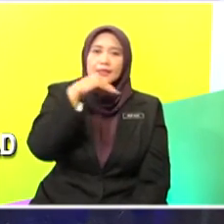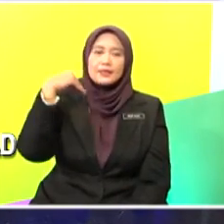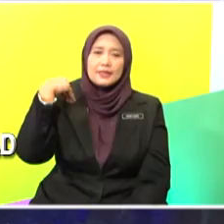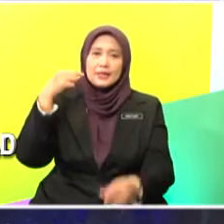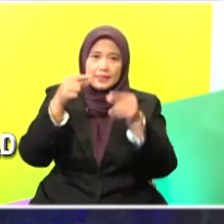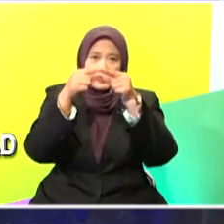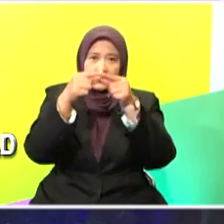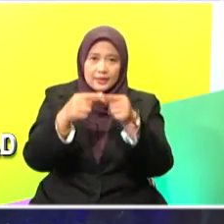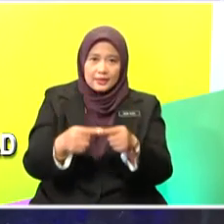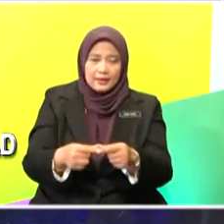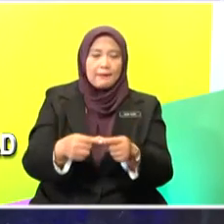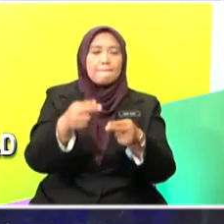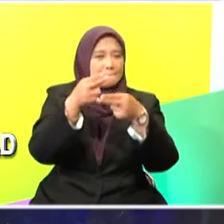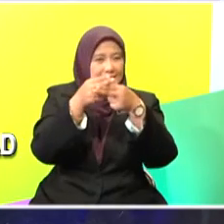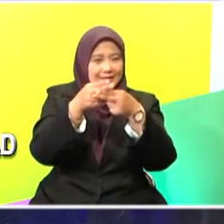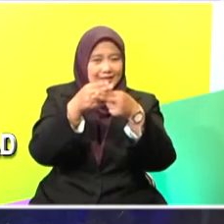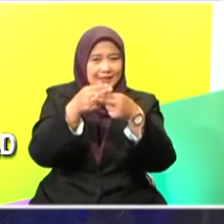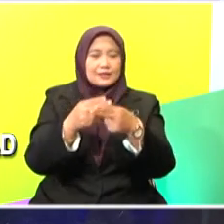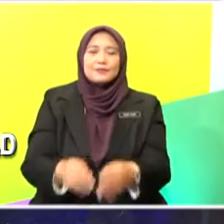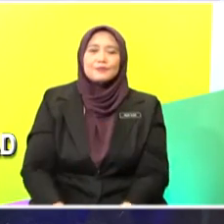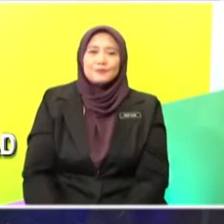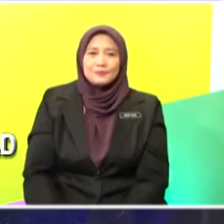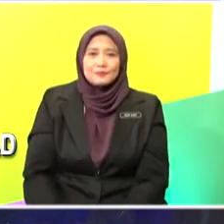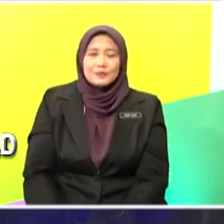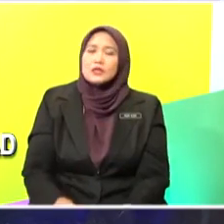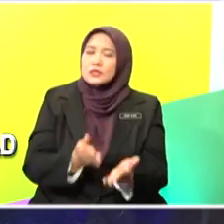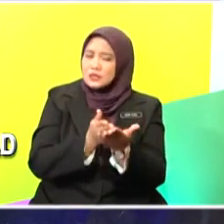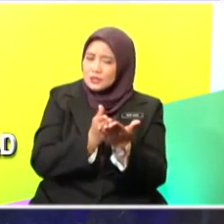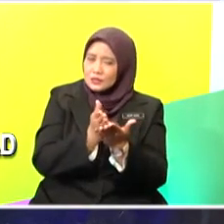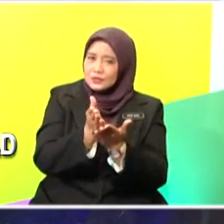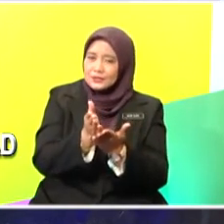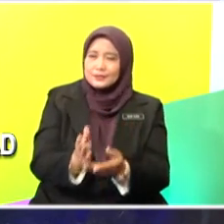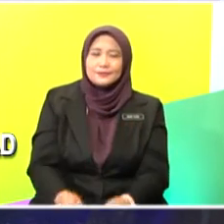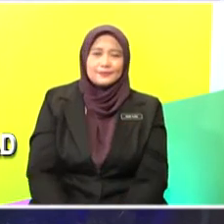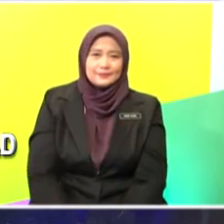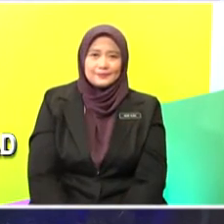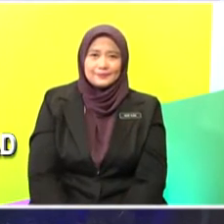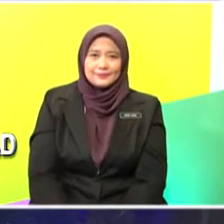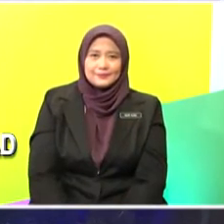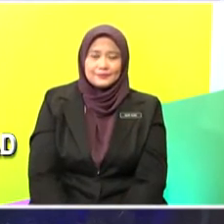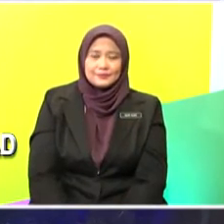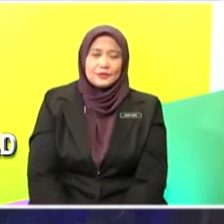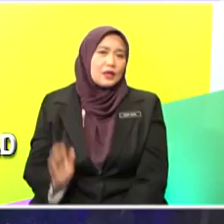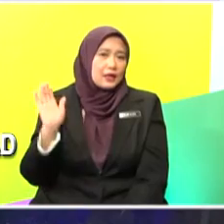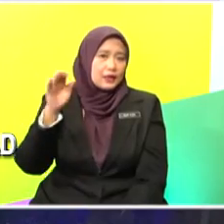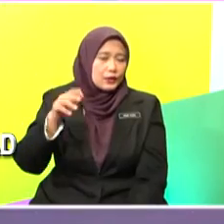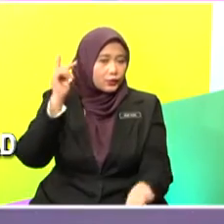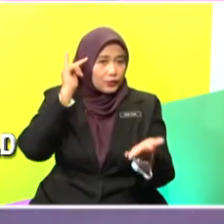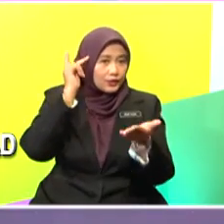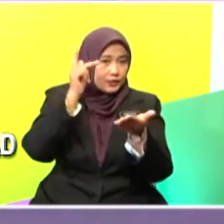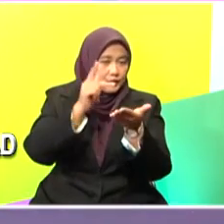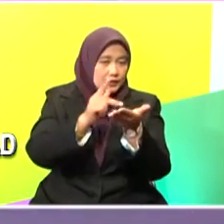Mudahlah cikgu. Senang je. Next. Okey cikgu, soalan seterusnya. Boleh. Seterusnya cikgu? Ayuh